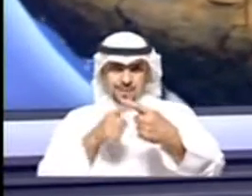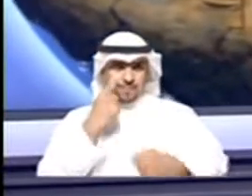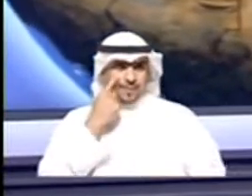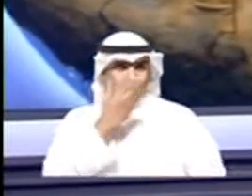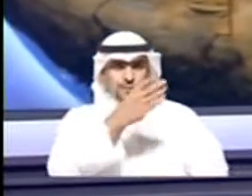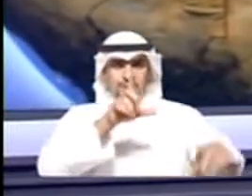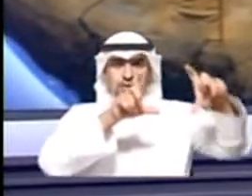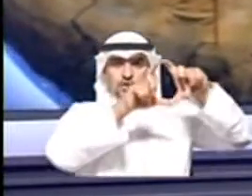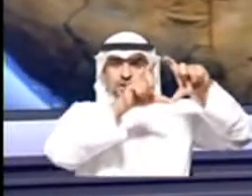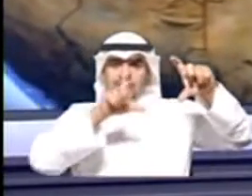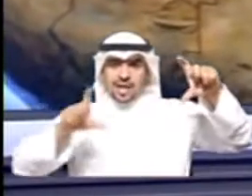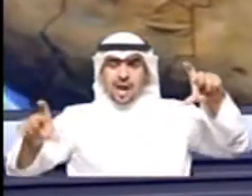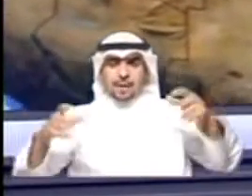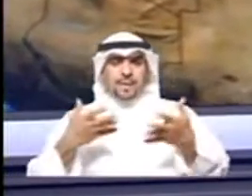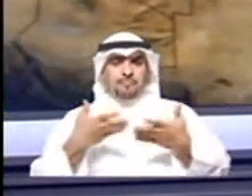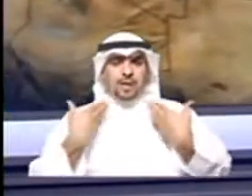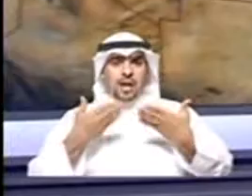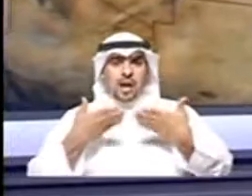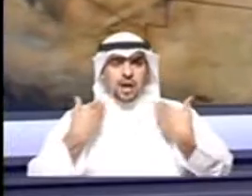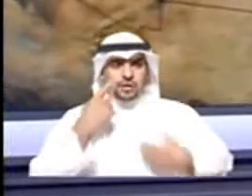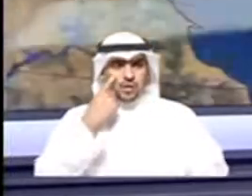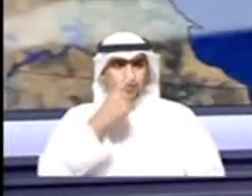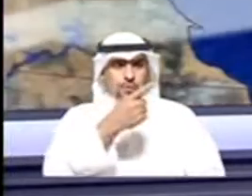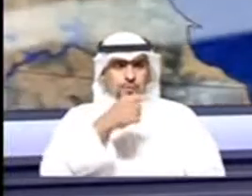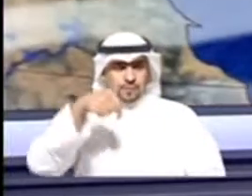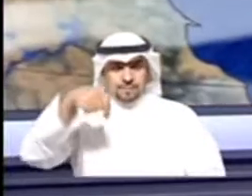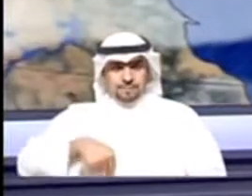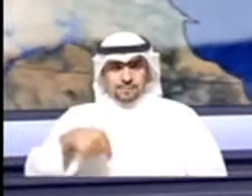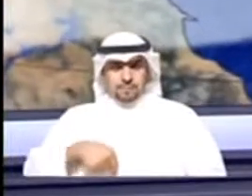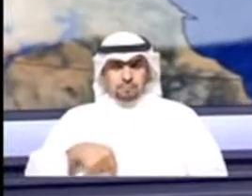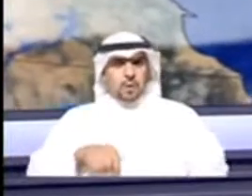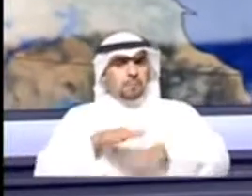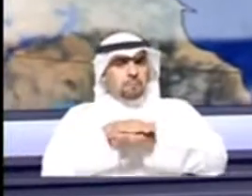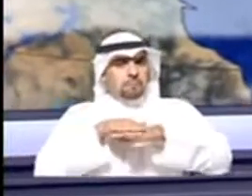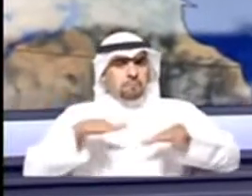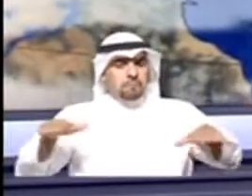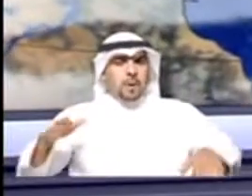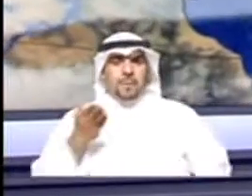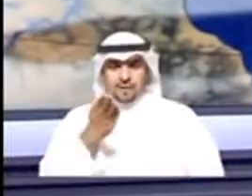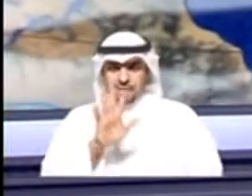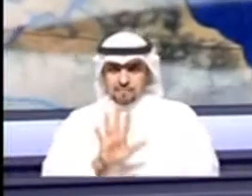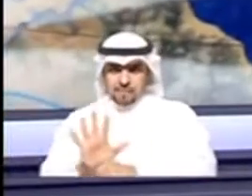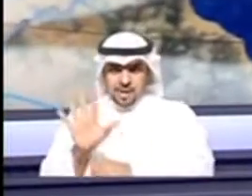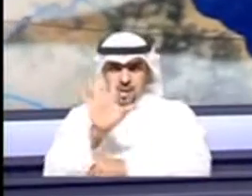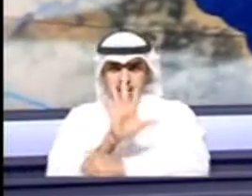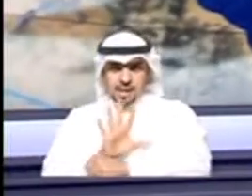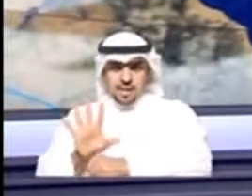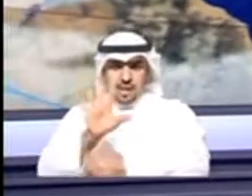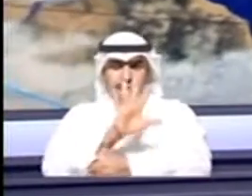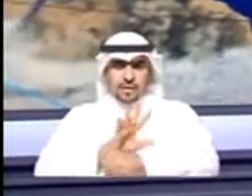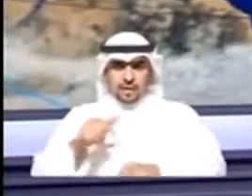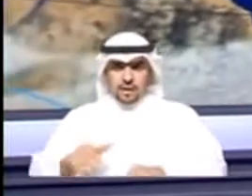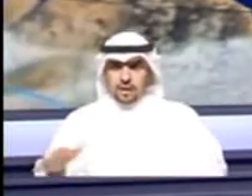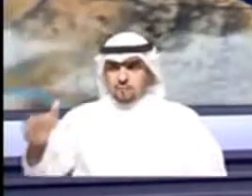أن الأجواء صافية بوجه عام على أغلب المناطق في شبه الجزيرة العربية. حاليا نقع تحت تأثير تفاوت في تأثير